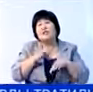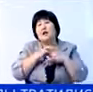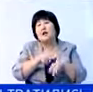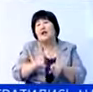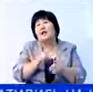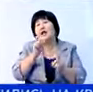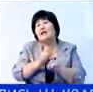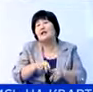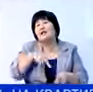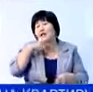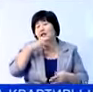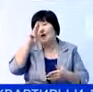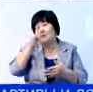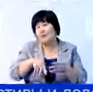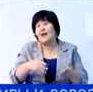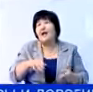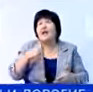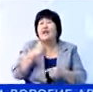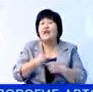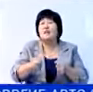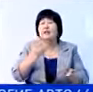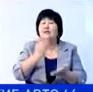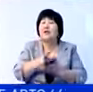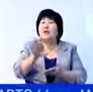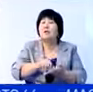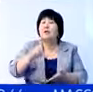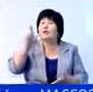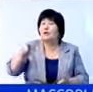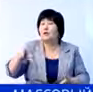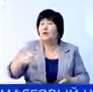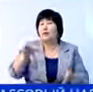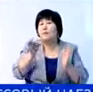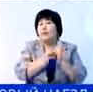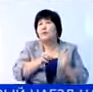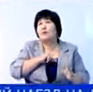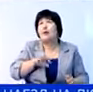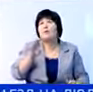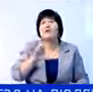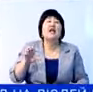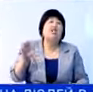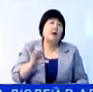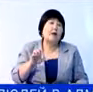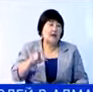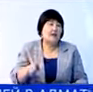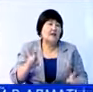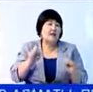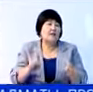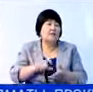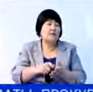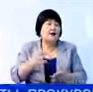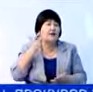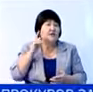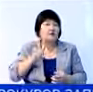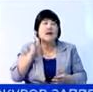со словами признательности. Елбасы всегда ставит в пример чиновникам принцип работы Бердыбека Сапарбаева. Не сидит в кабинете, все